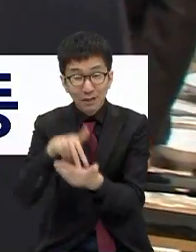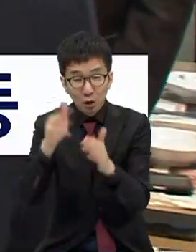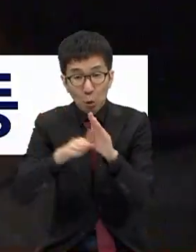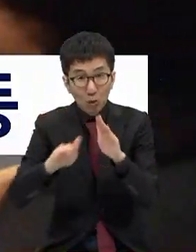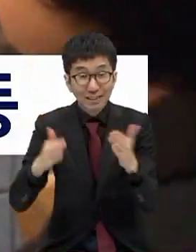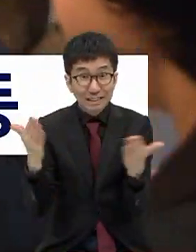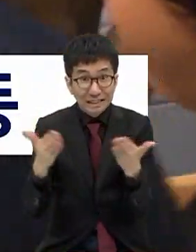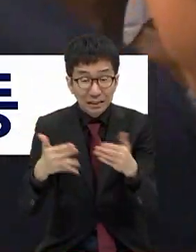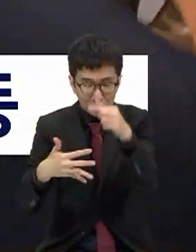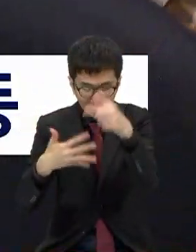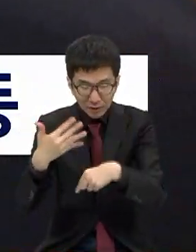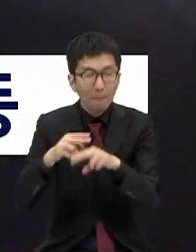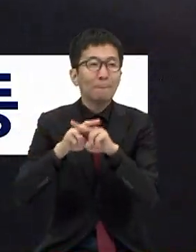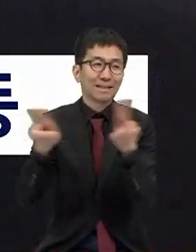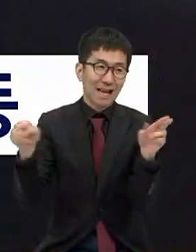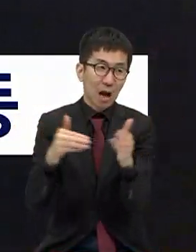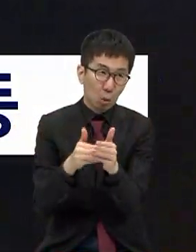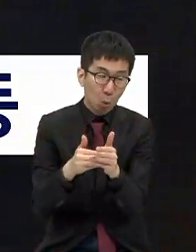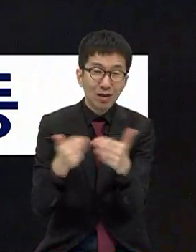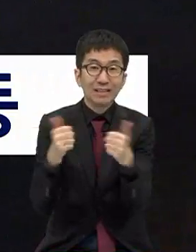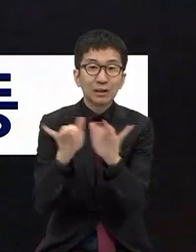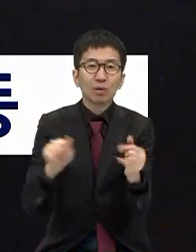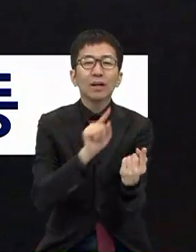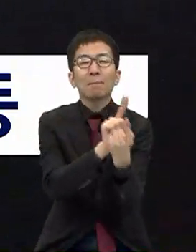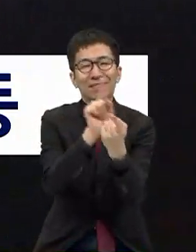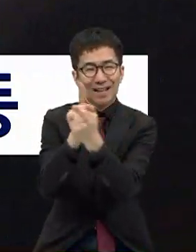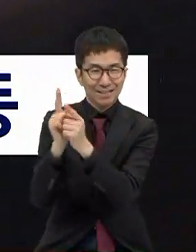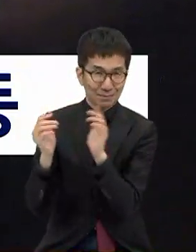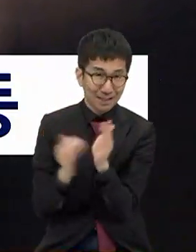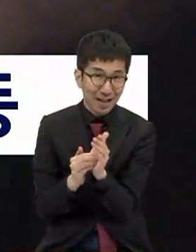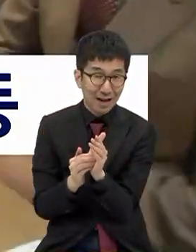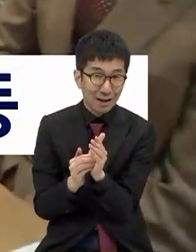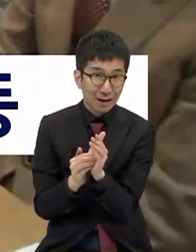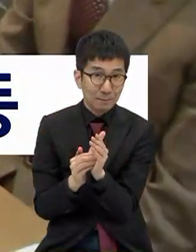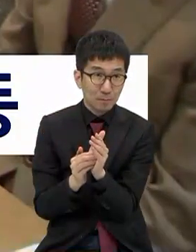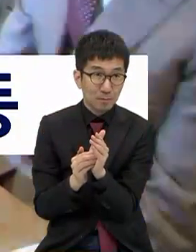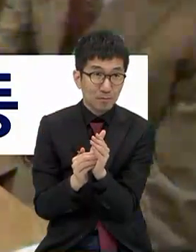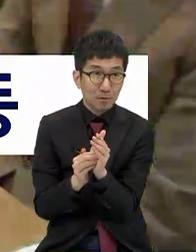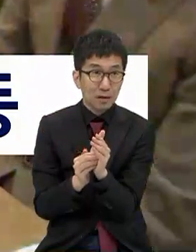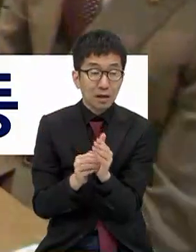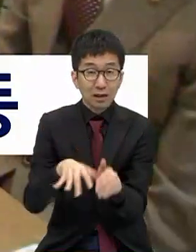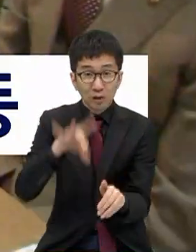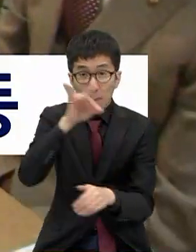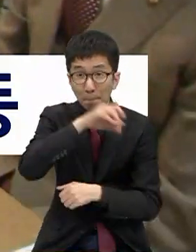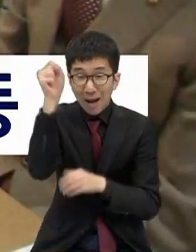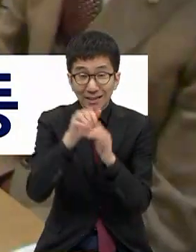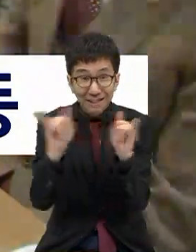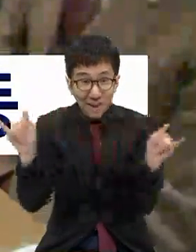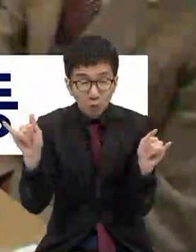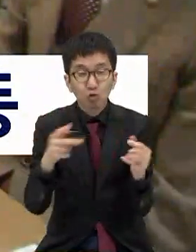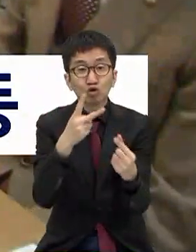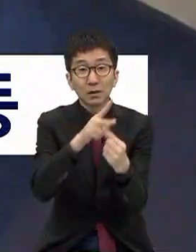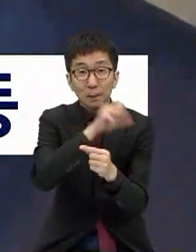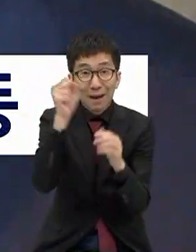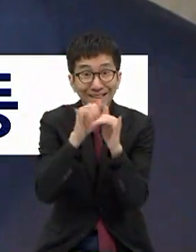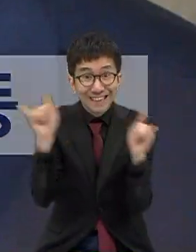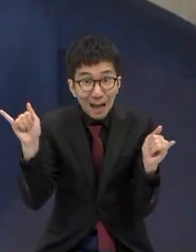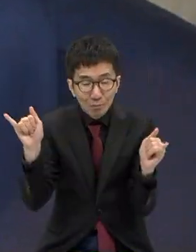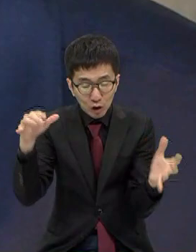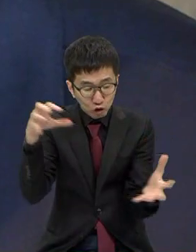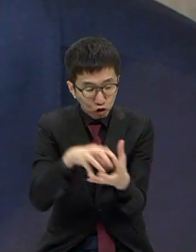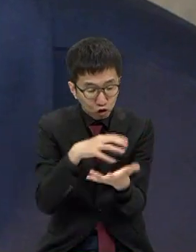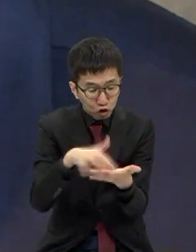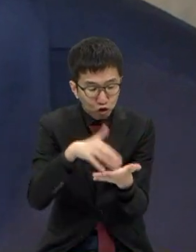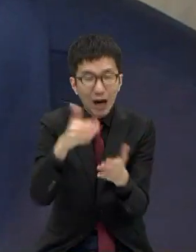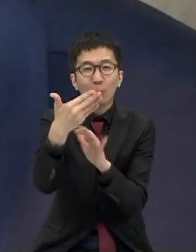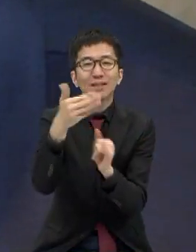일정을 잡지 않고 당내 의견 수렴에 전념했습니다. 초재선 의원 9명과 만난 뒤 당 중심 선대위